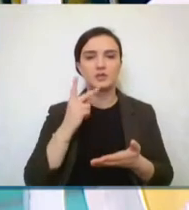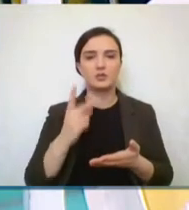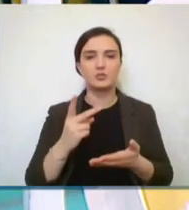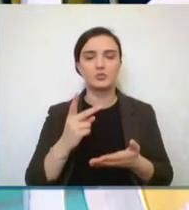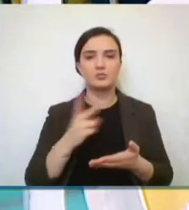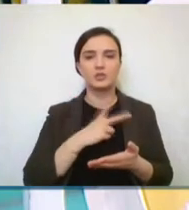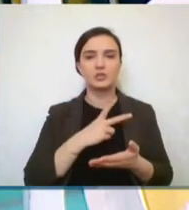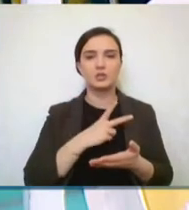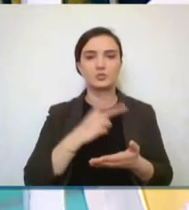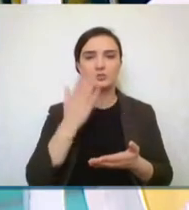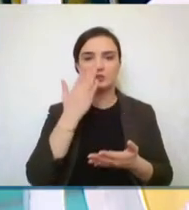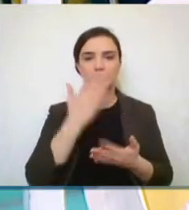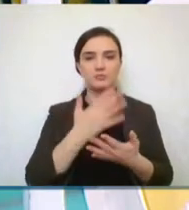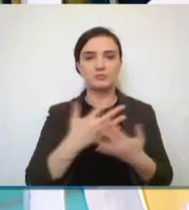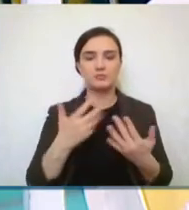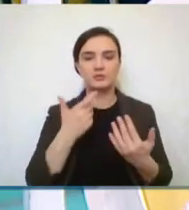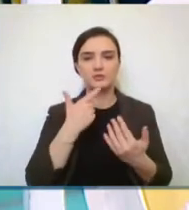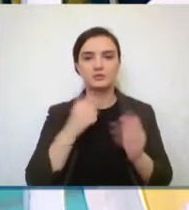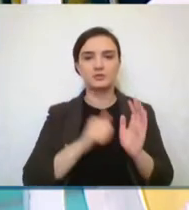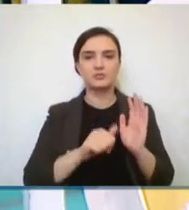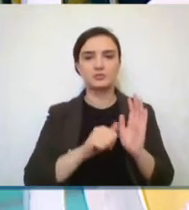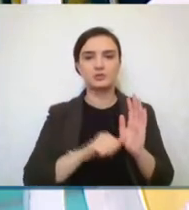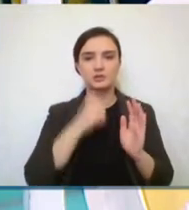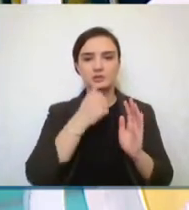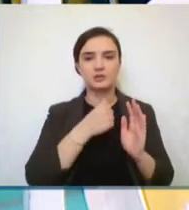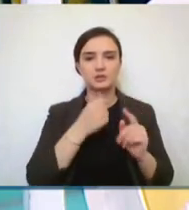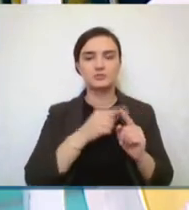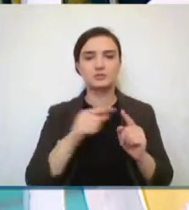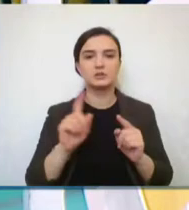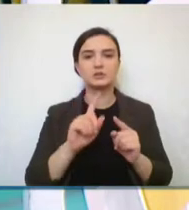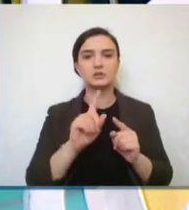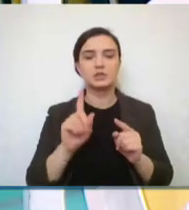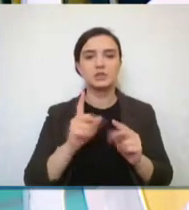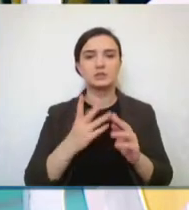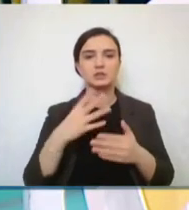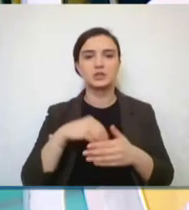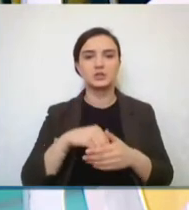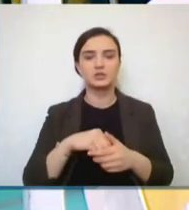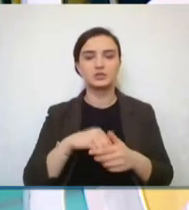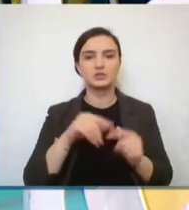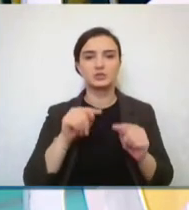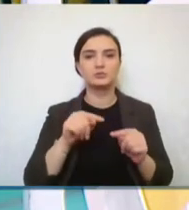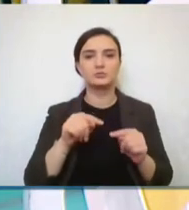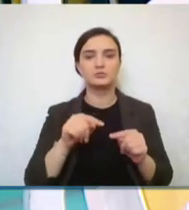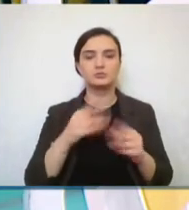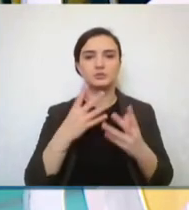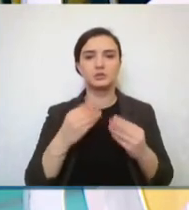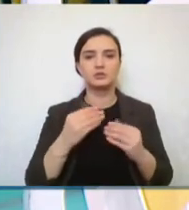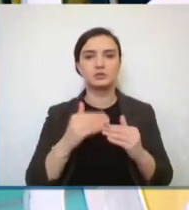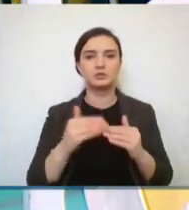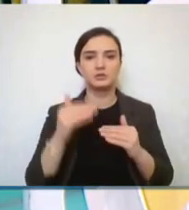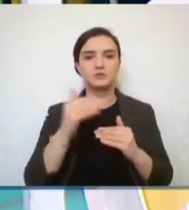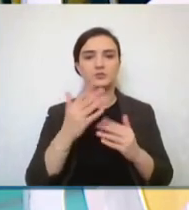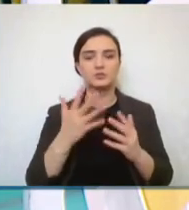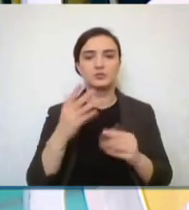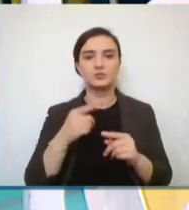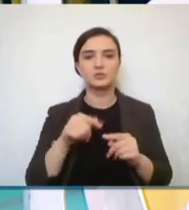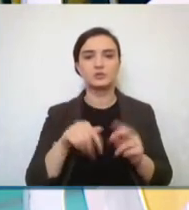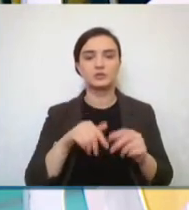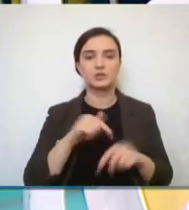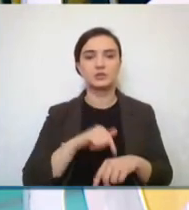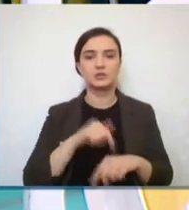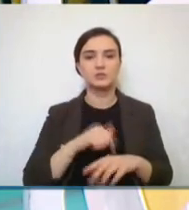ფილმები 60-იან წლებში, ანუ რაღაცაში იმ დღეს წინ წავიწიო. თუ ის განცდა მაქვს, რომ დღემ